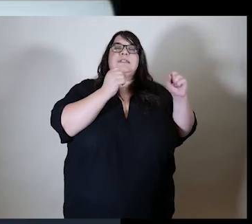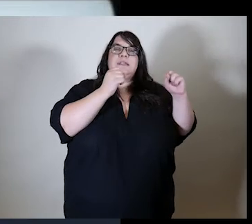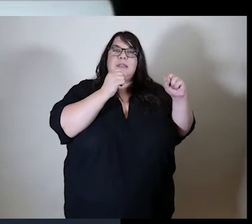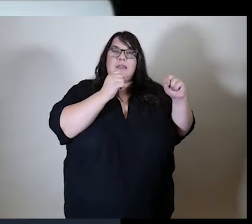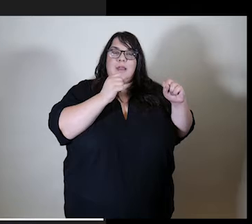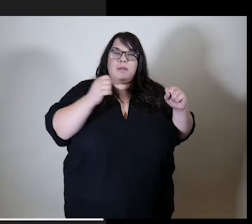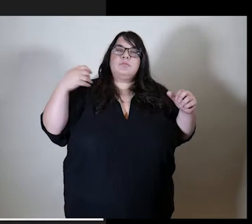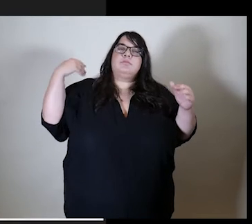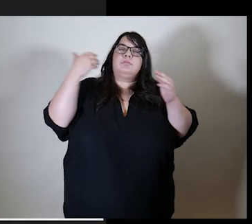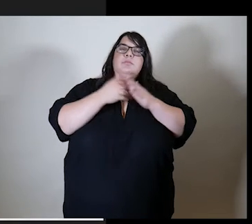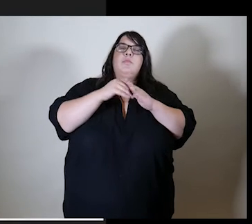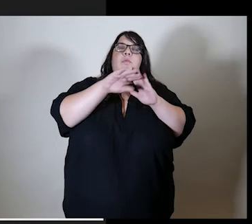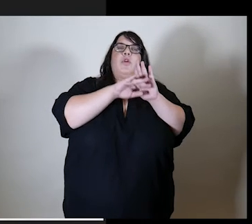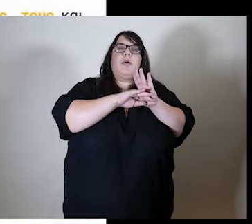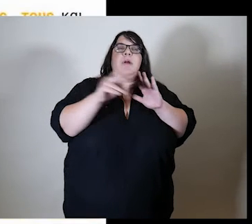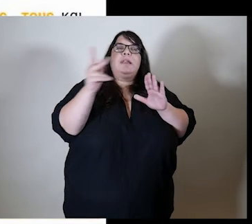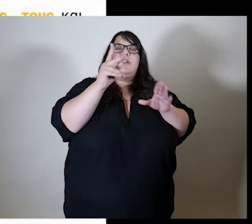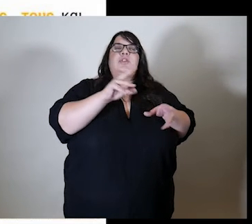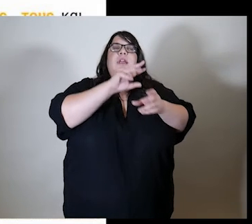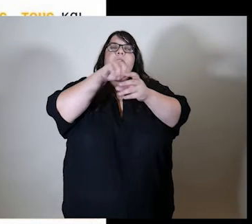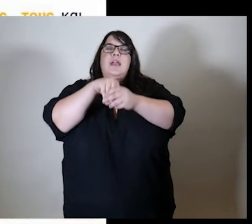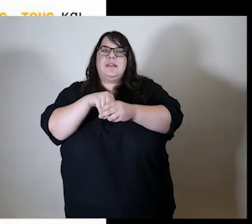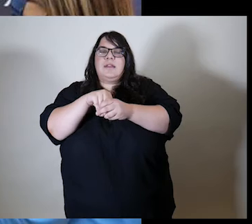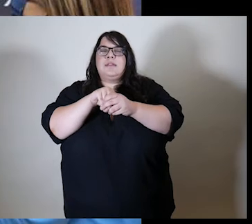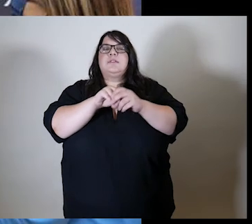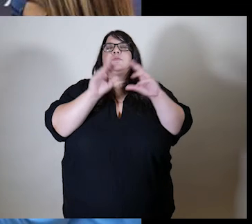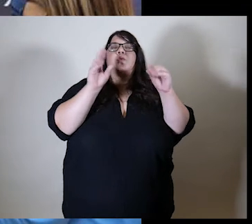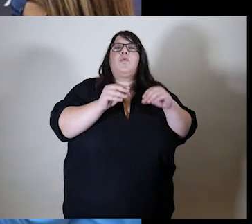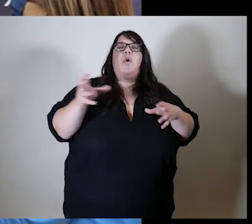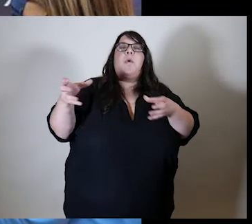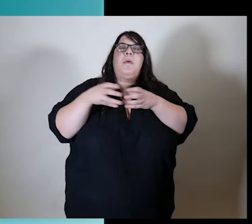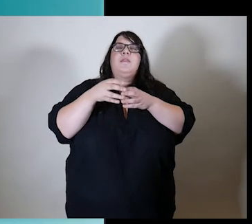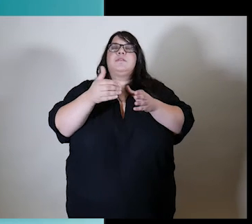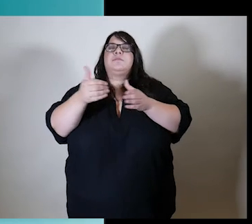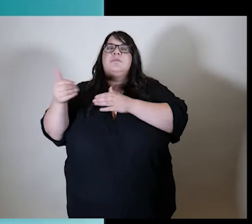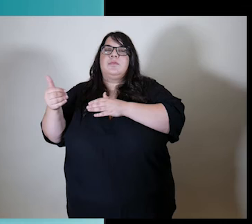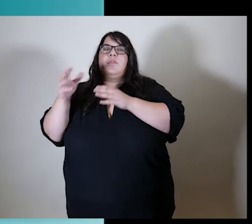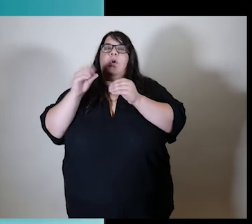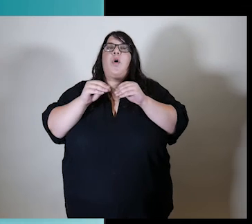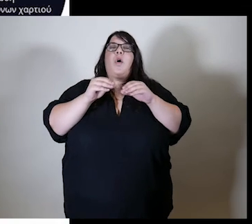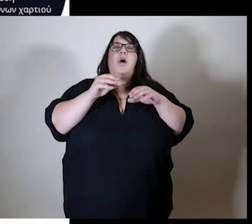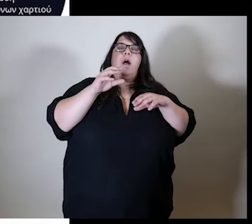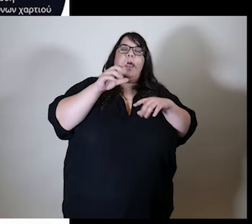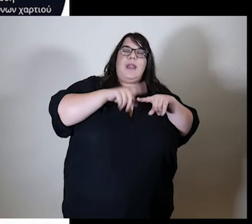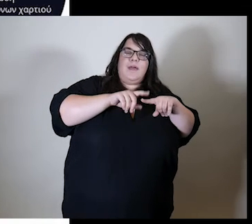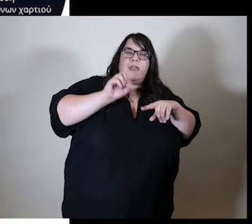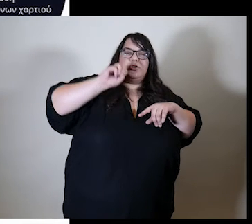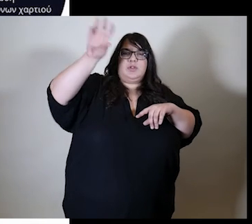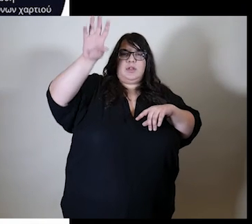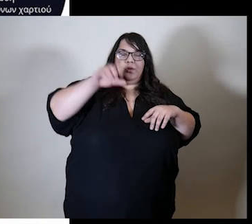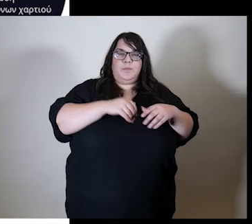υγείας και στην υλοποίηση προγραμμάτων κοινωνικής ένταξης αποκλεισμένων πληθυσμιακών ομάδων στην Ελλάδα και το εξωτερικό.